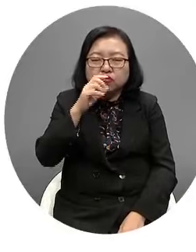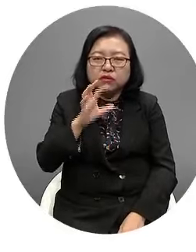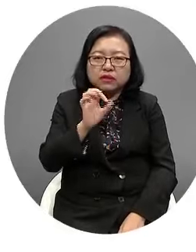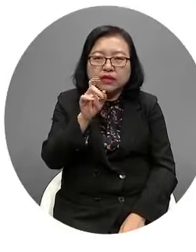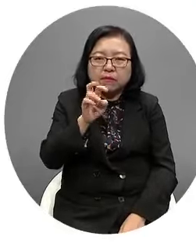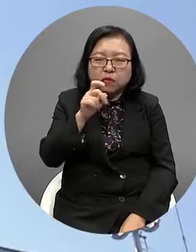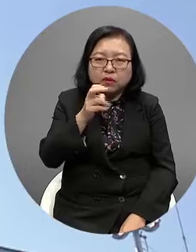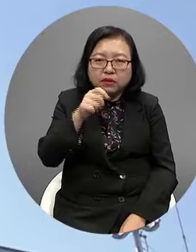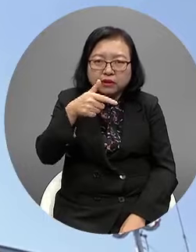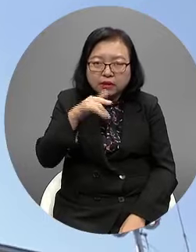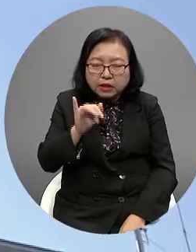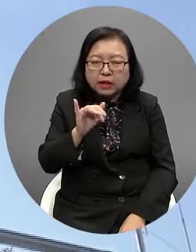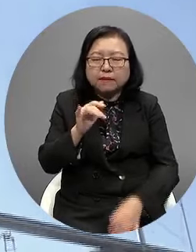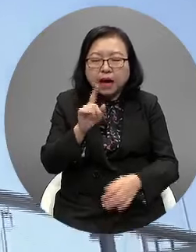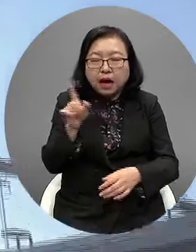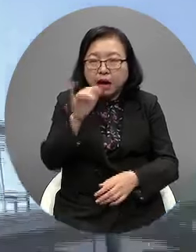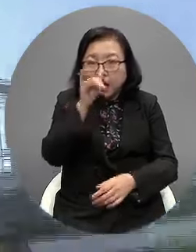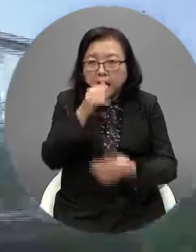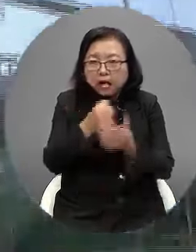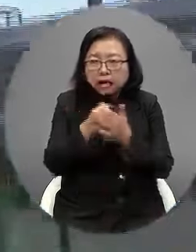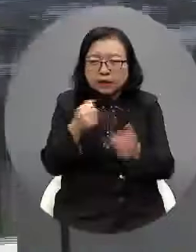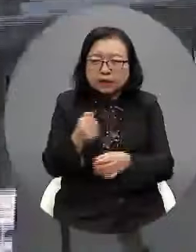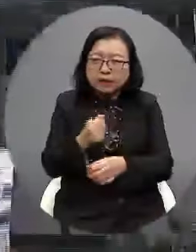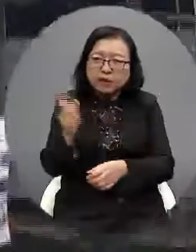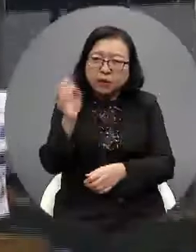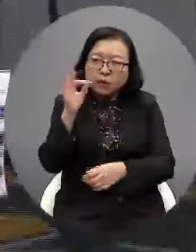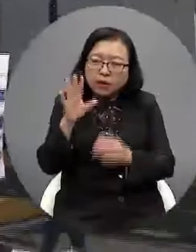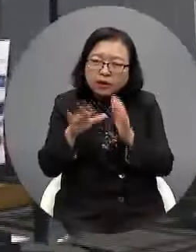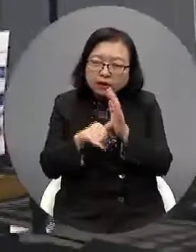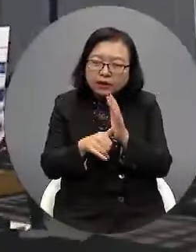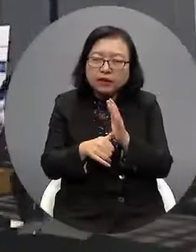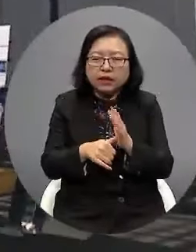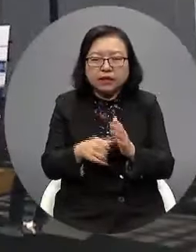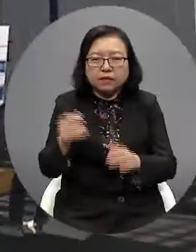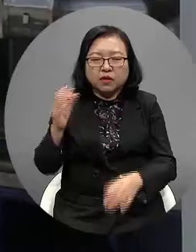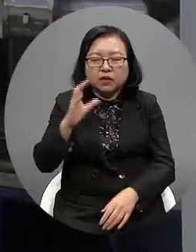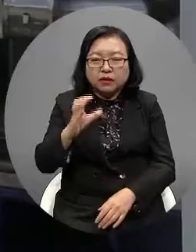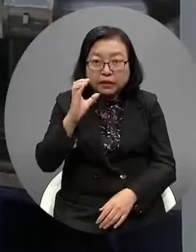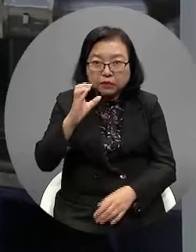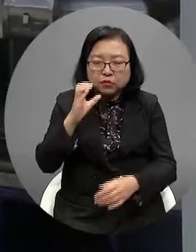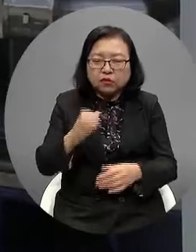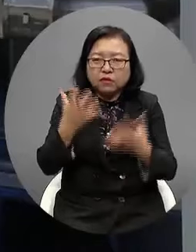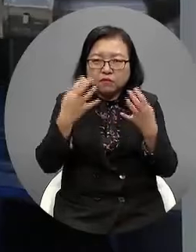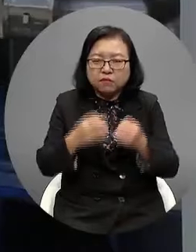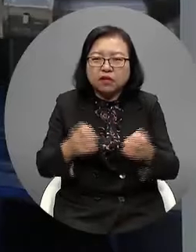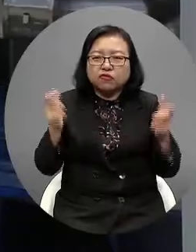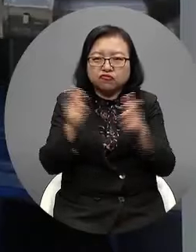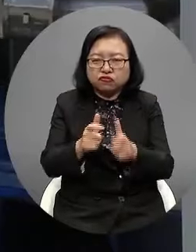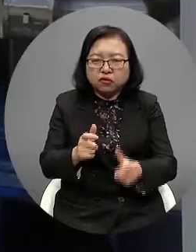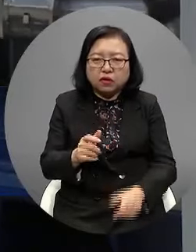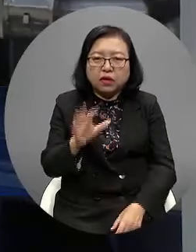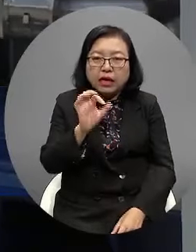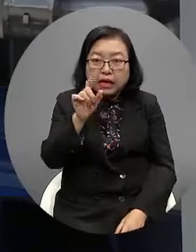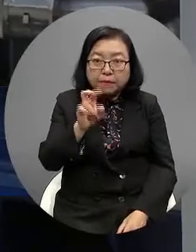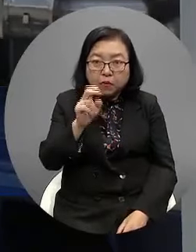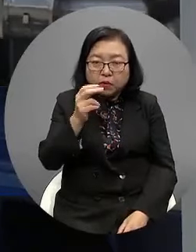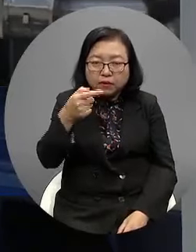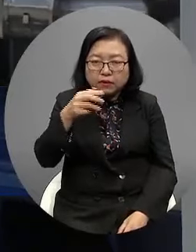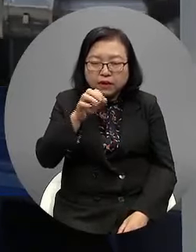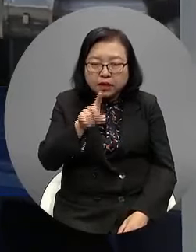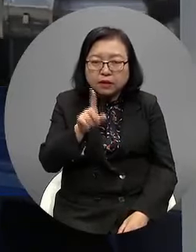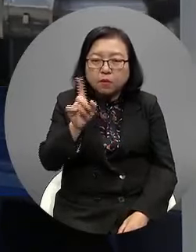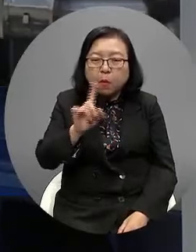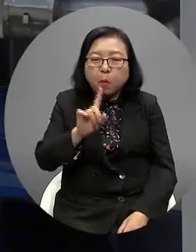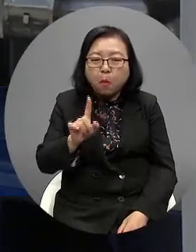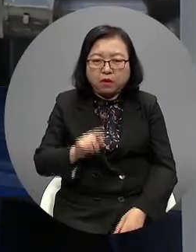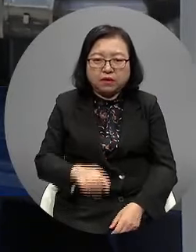시 이산화탄소를 천연가스보다 80% 이상 줄일 수 있습니다. 이 암모니아의 경우에는 분자